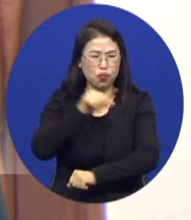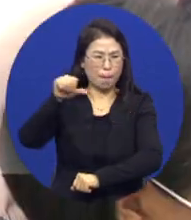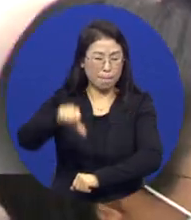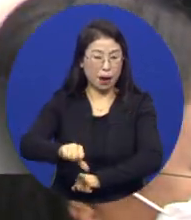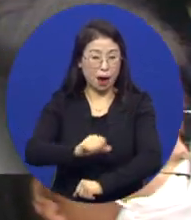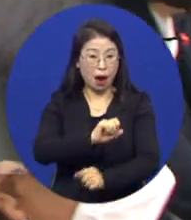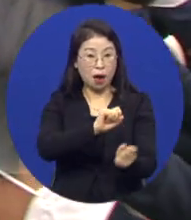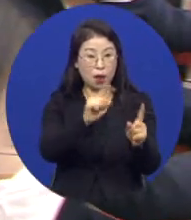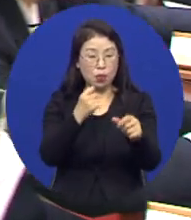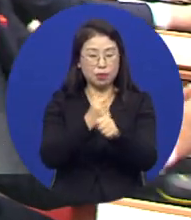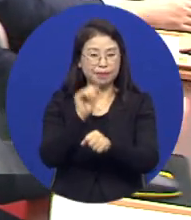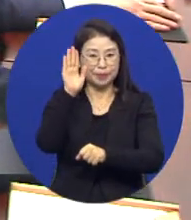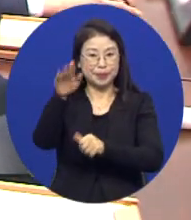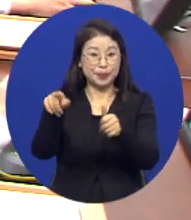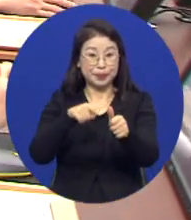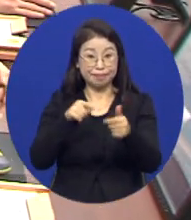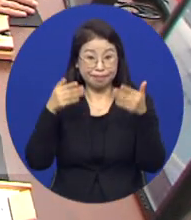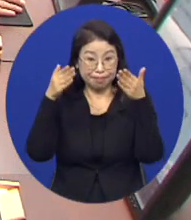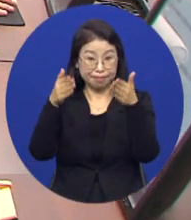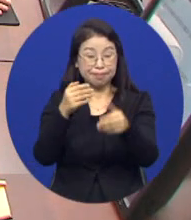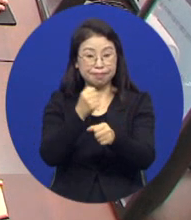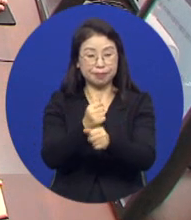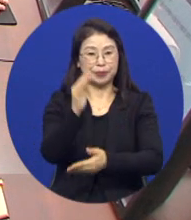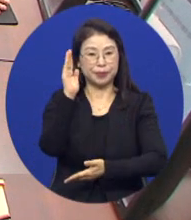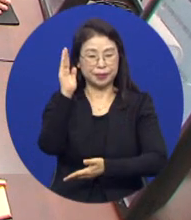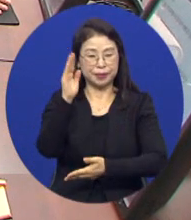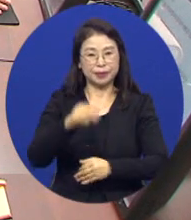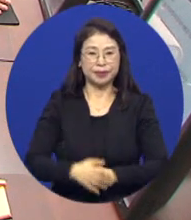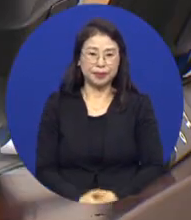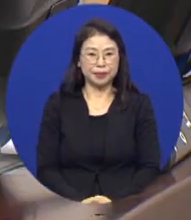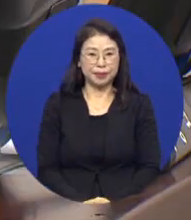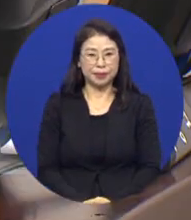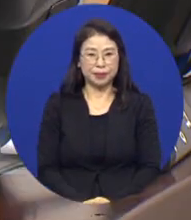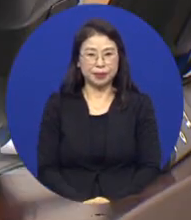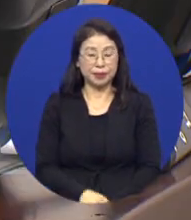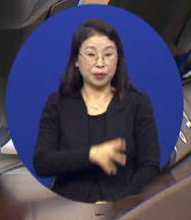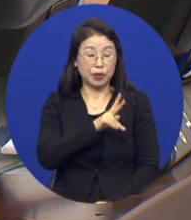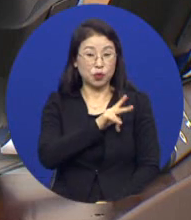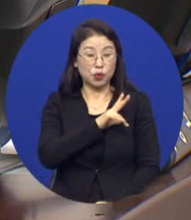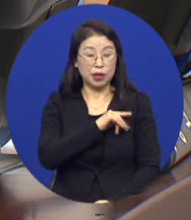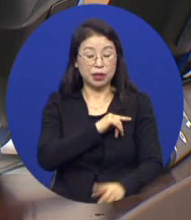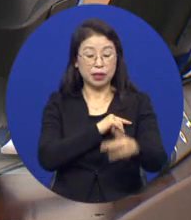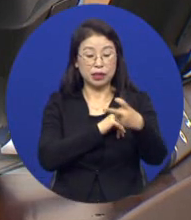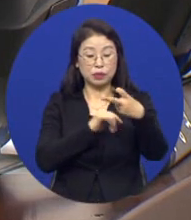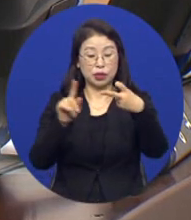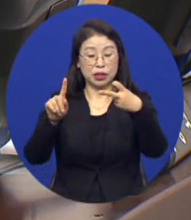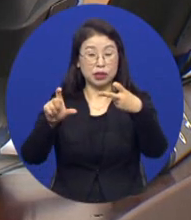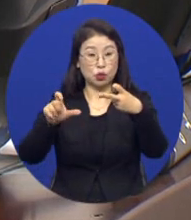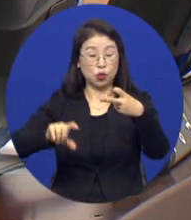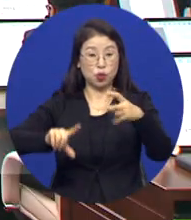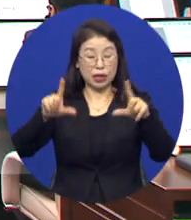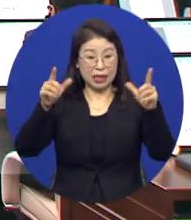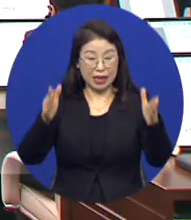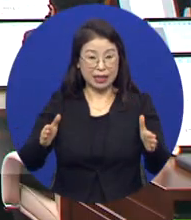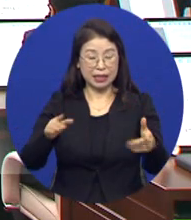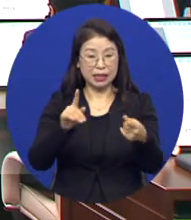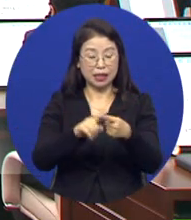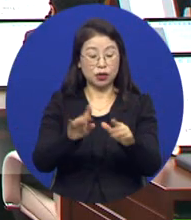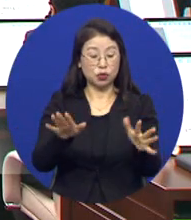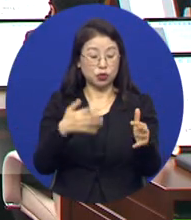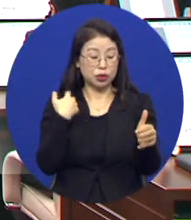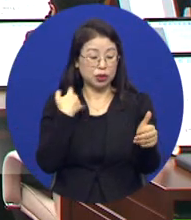회복하고 미래교육에 집중 투자하겠다고 밝혔습니다 도의회는 다음 달 15일까지 열리는 정례회에서